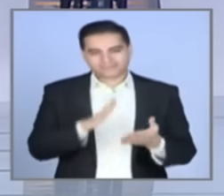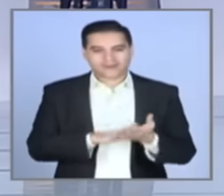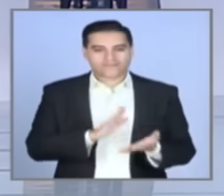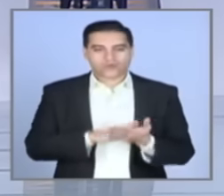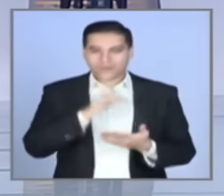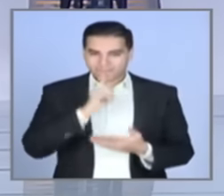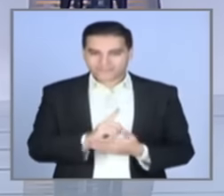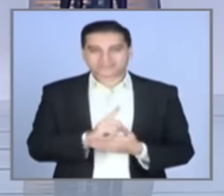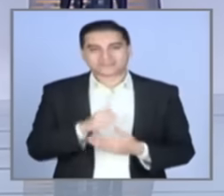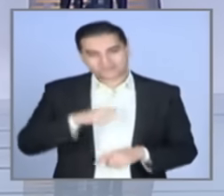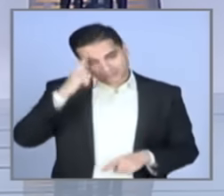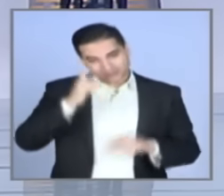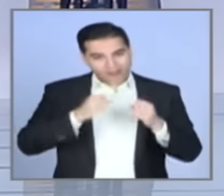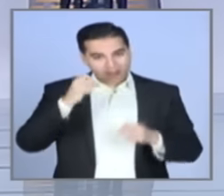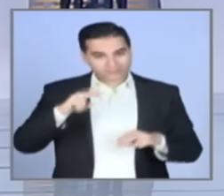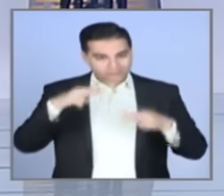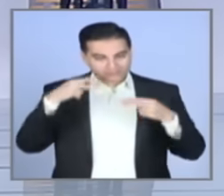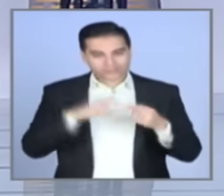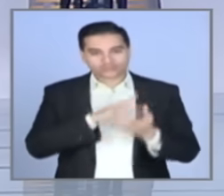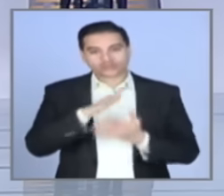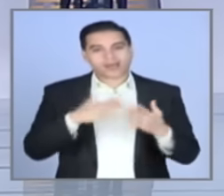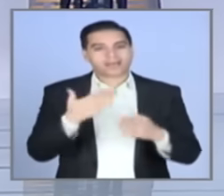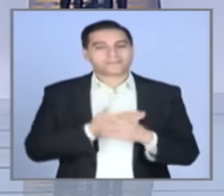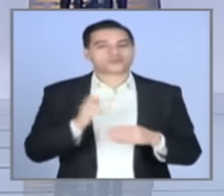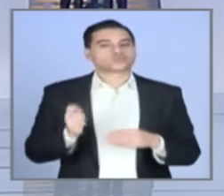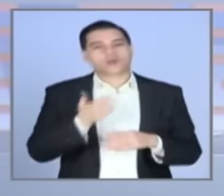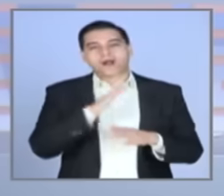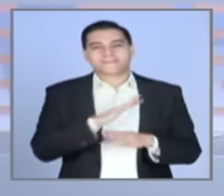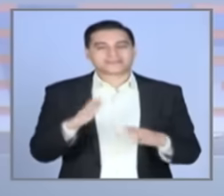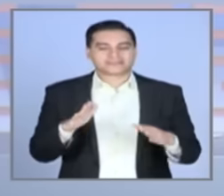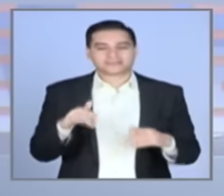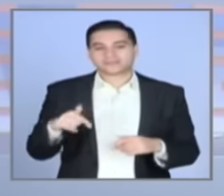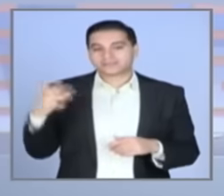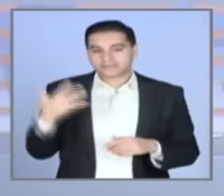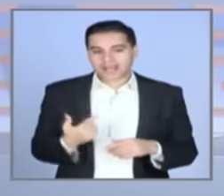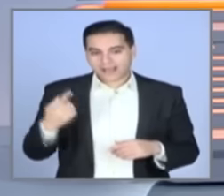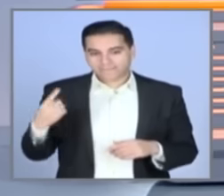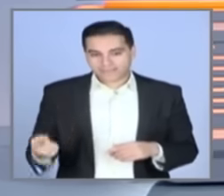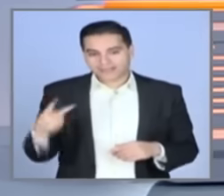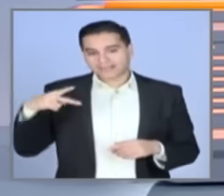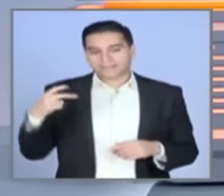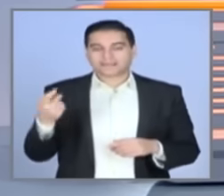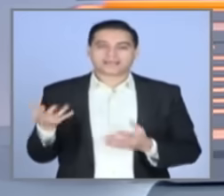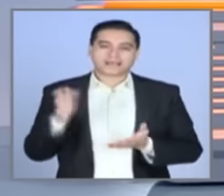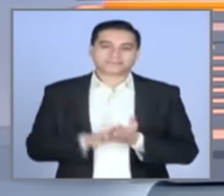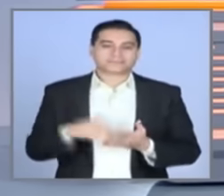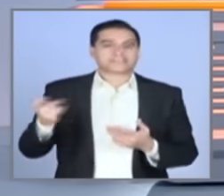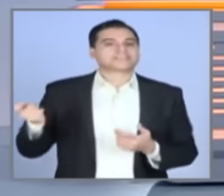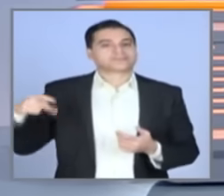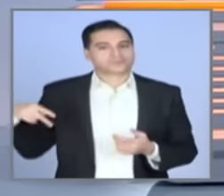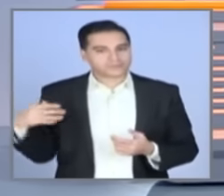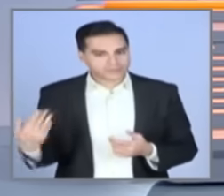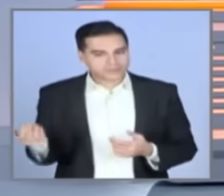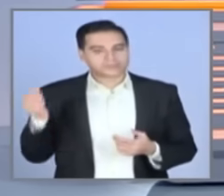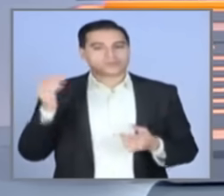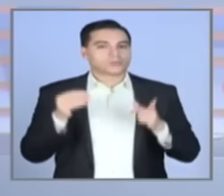والله، ولكن هي تحت الضغط مشكلتها في السرعة. بلال كنتوا كام؟ كنا 80. وإجابة صح